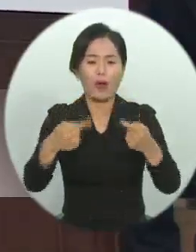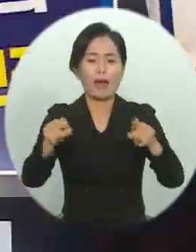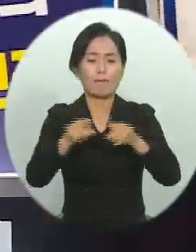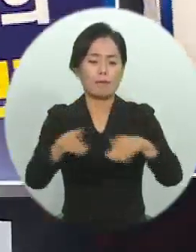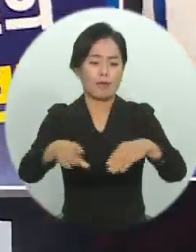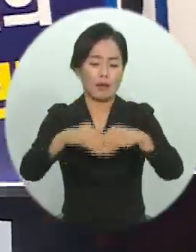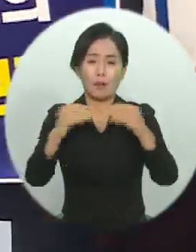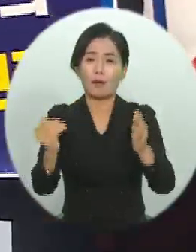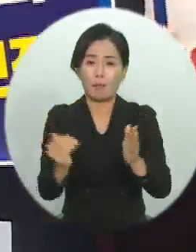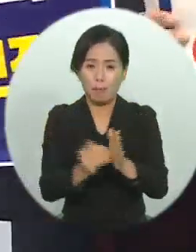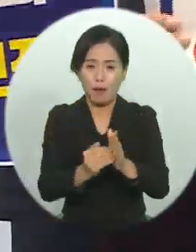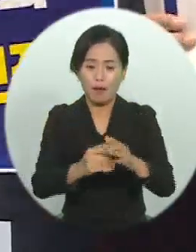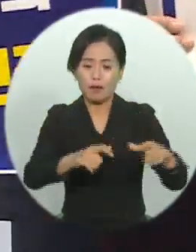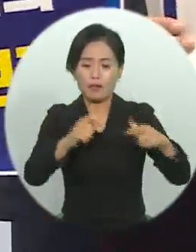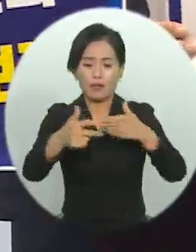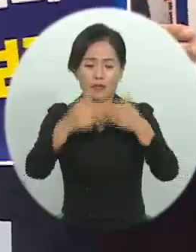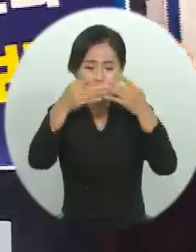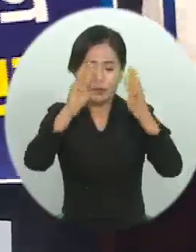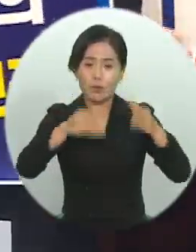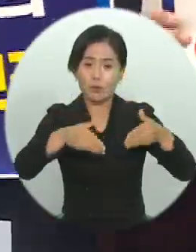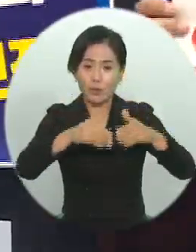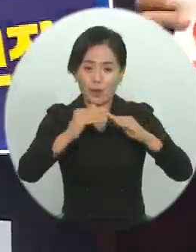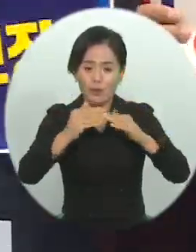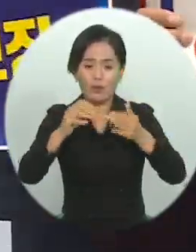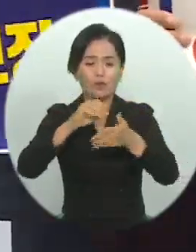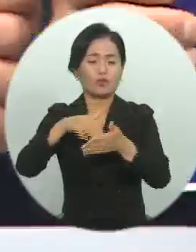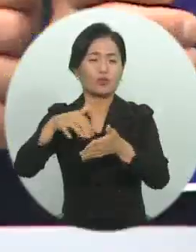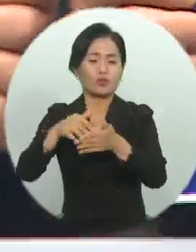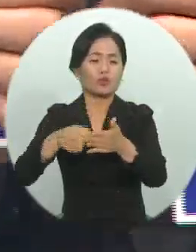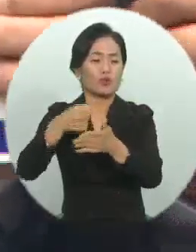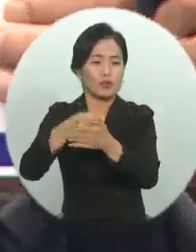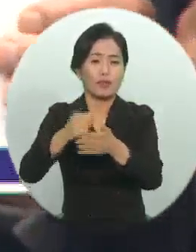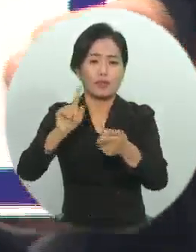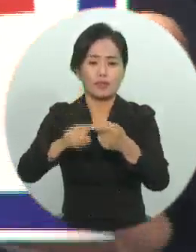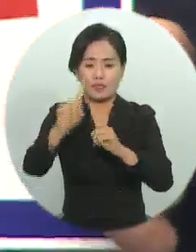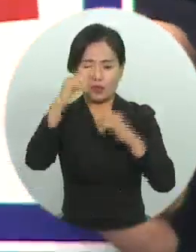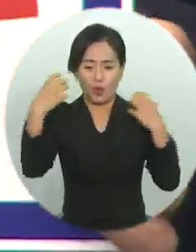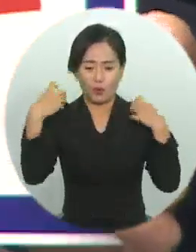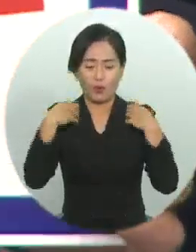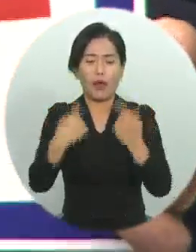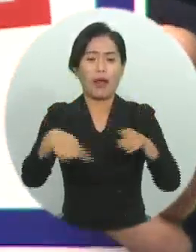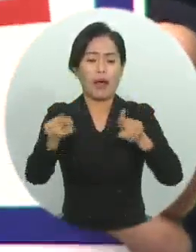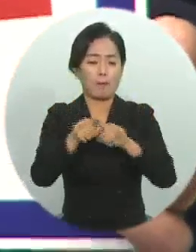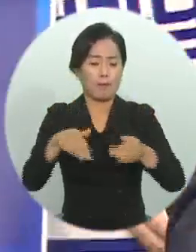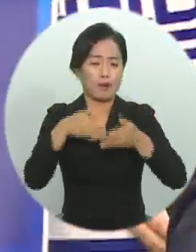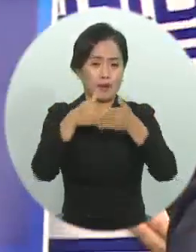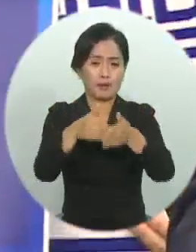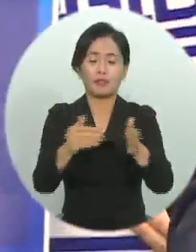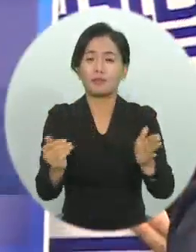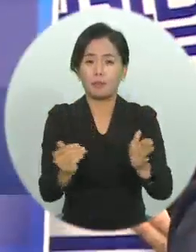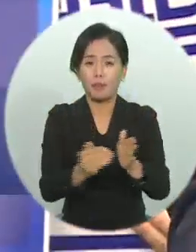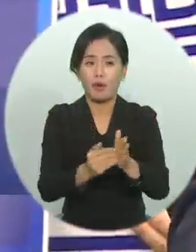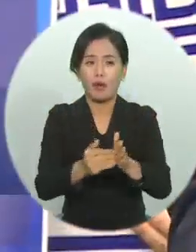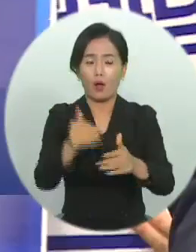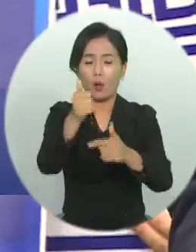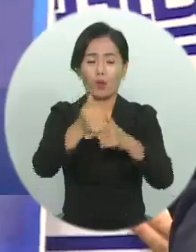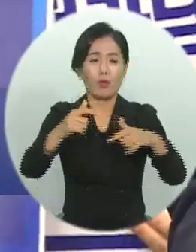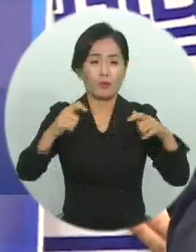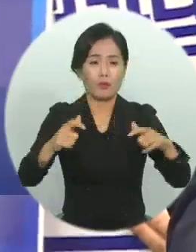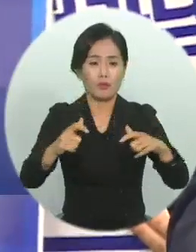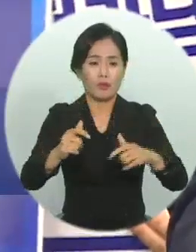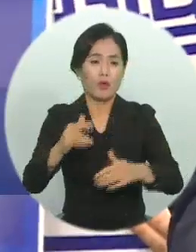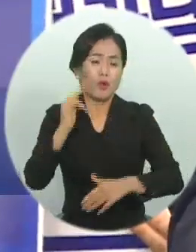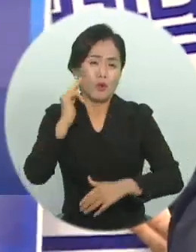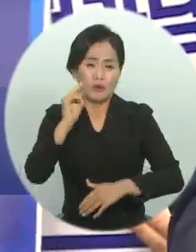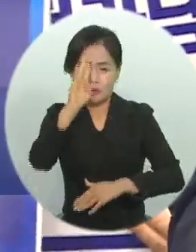했습니다. 또 지역 의대 신설과 신설 정원을 배정할 것을 정부에 공동 건의했습니다. 고난도